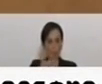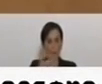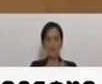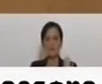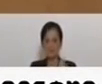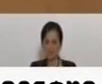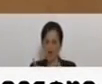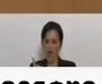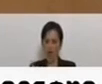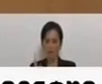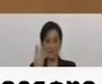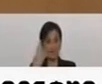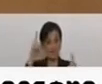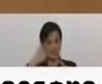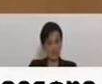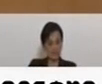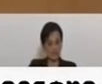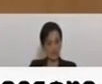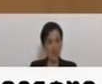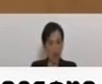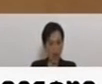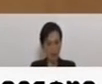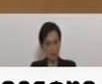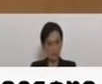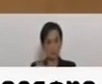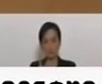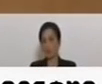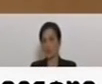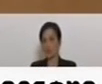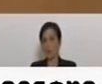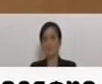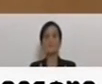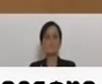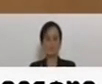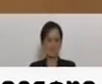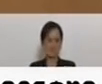აპრილის იდეალების გარშემო ერთობას უნდა დაეფუძნოს. დიდება გმირებს, დიდება საქართველოს.